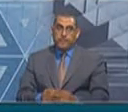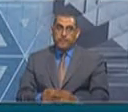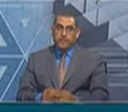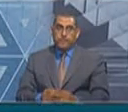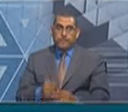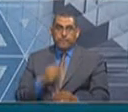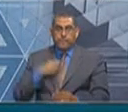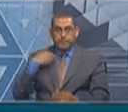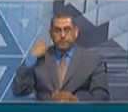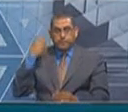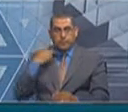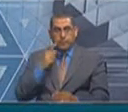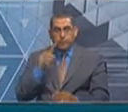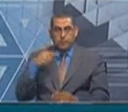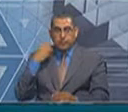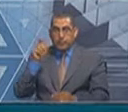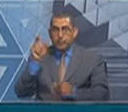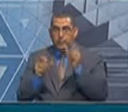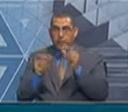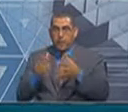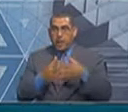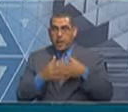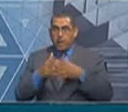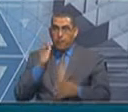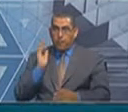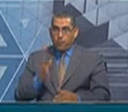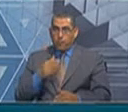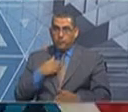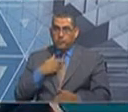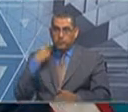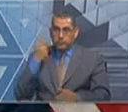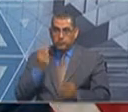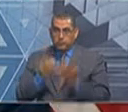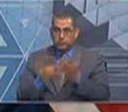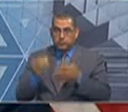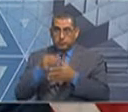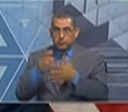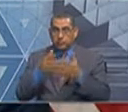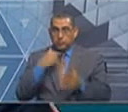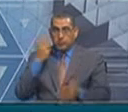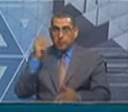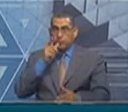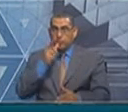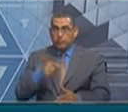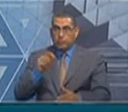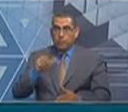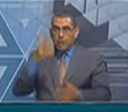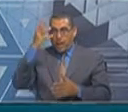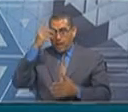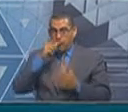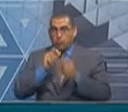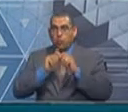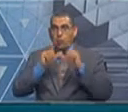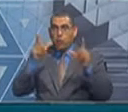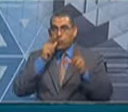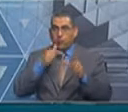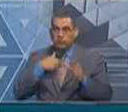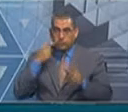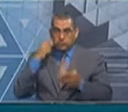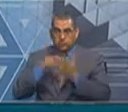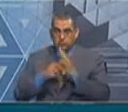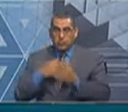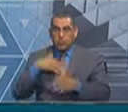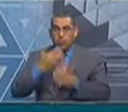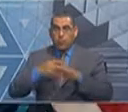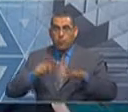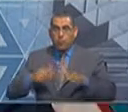لا أعتقد أن المواطنين الأمريكيين سيؤيدون هذه الخطوة. لقد قالها الرئيس ترامب بصراحة، إنه سيفعل ذلك